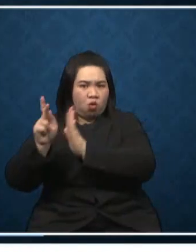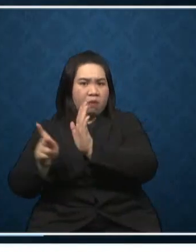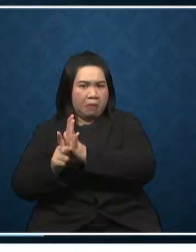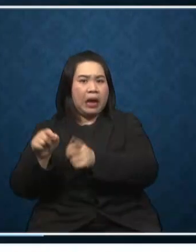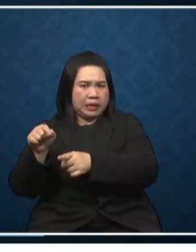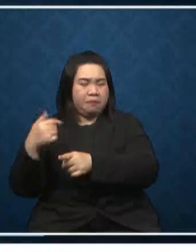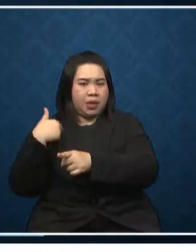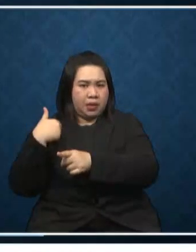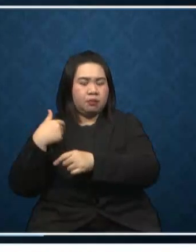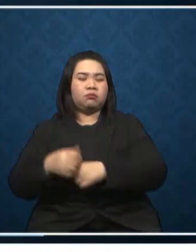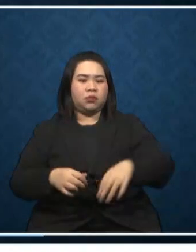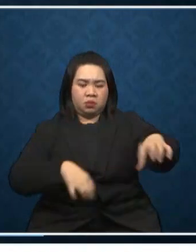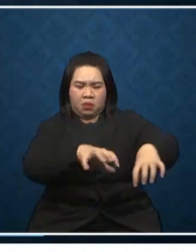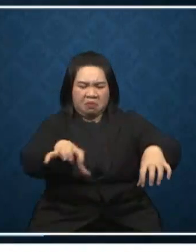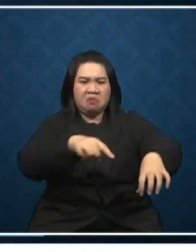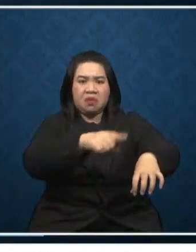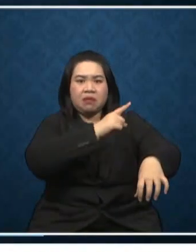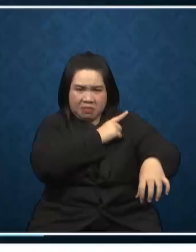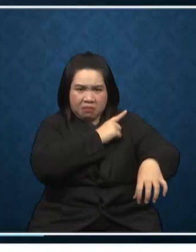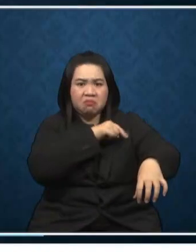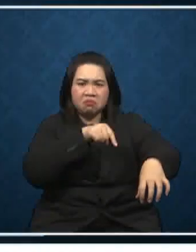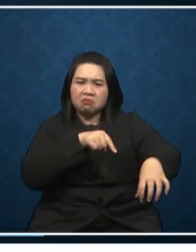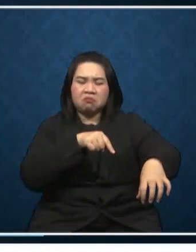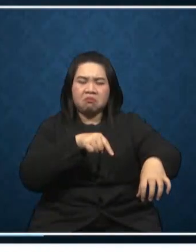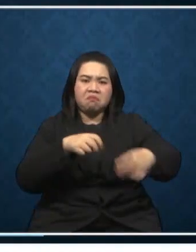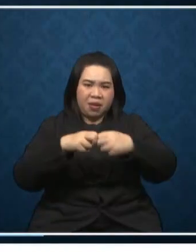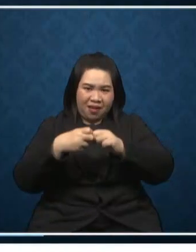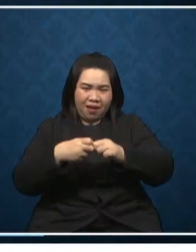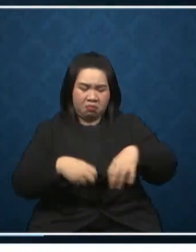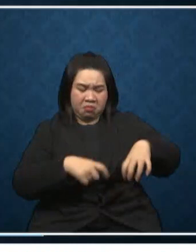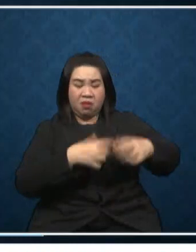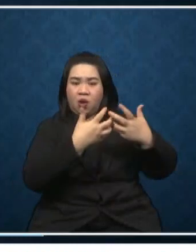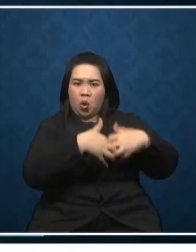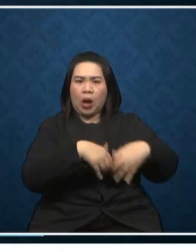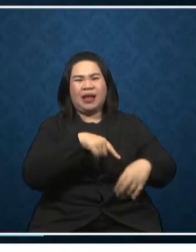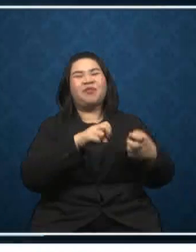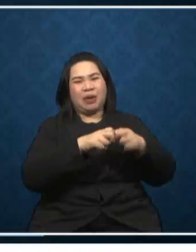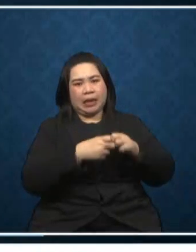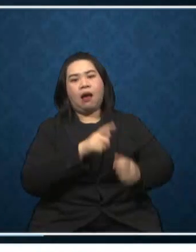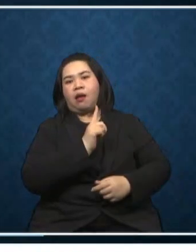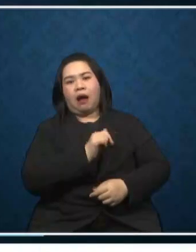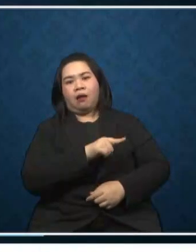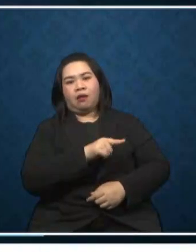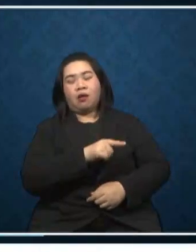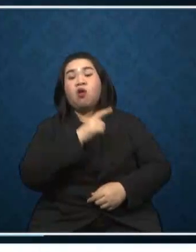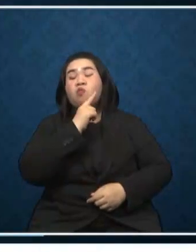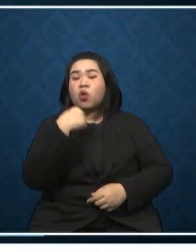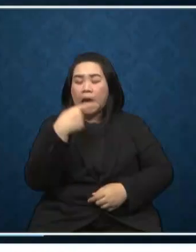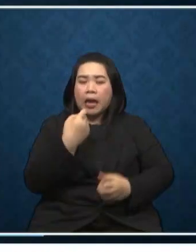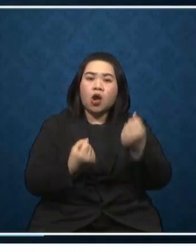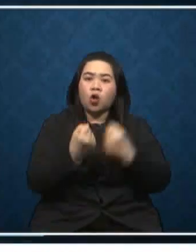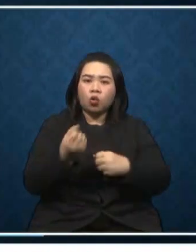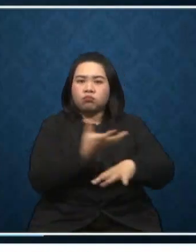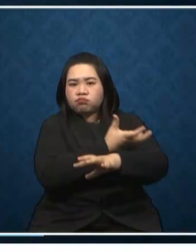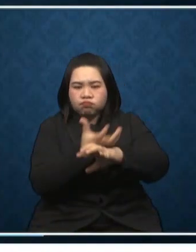หนวยงานที่เกี่ยวข้องผู้กออกกเิดกidashn Five ที่ชัดลไปเพราต้นหลัใหญ่ มาจากกวงอัสาครัมผู้รบรมโsec ส่ อี่